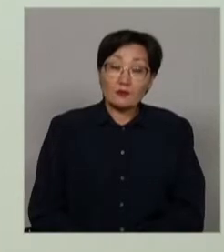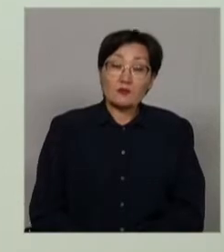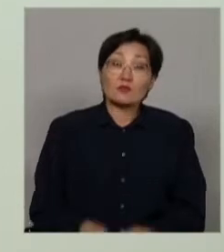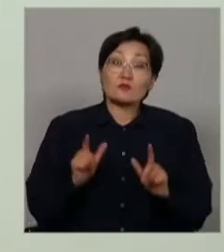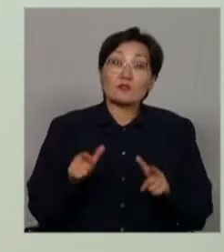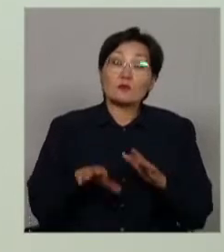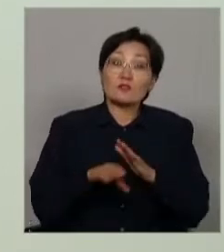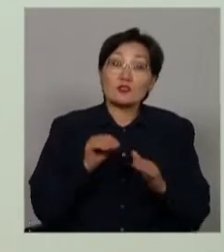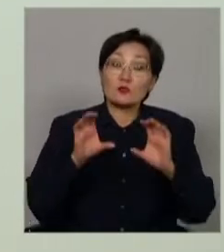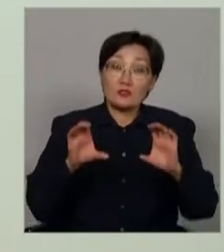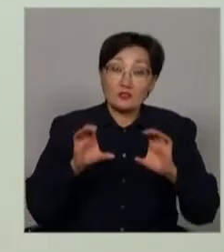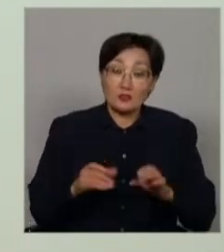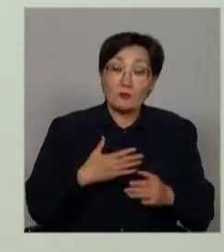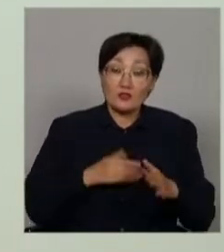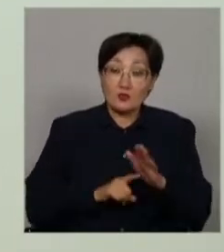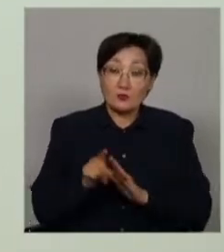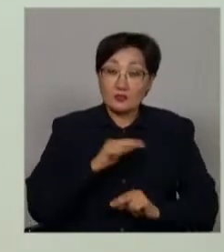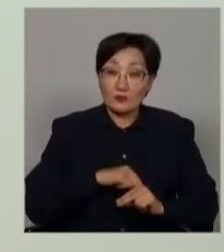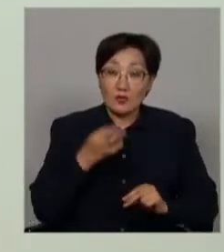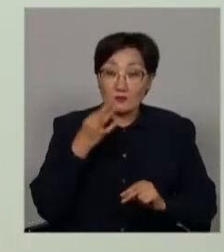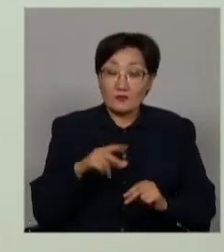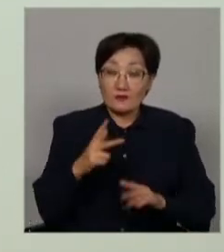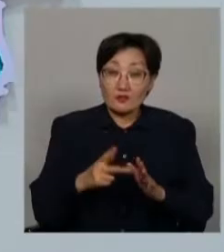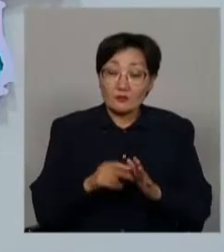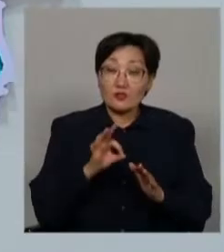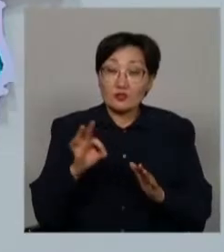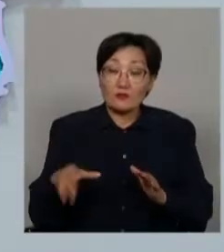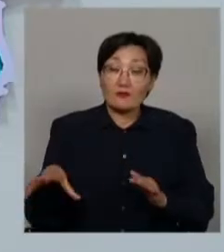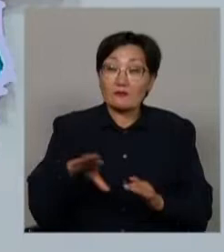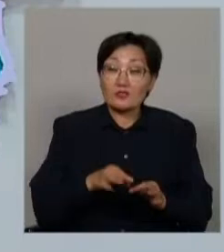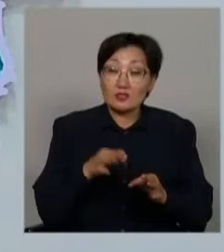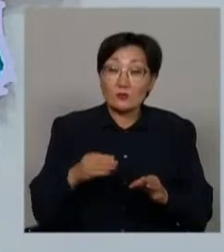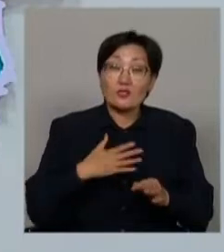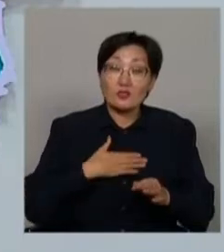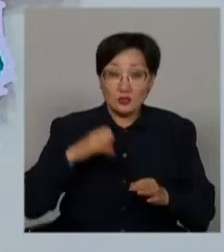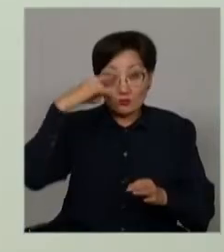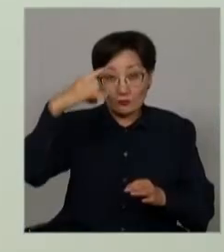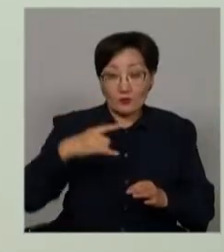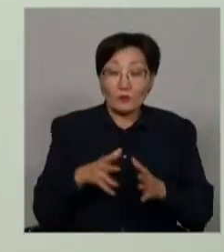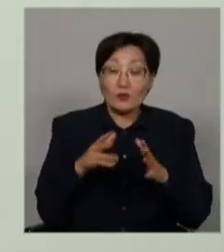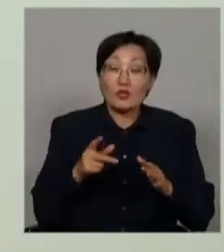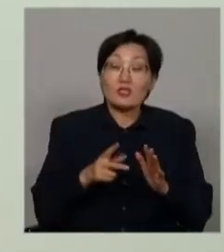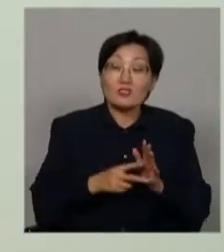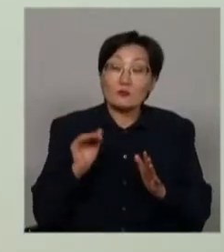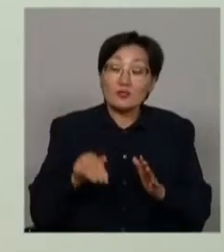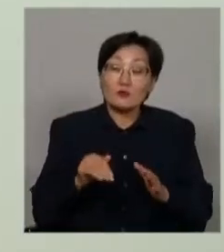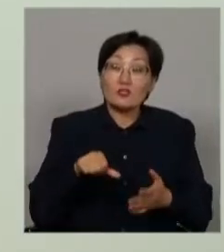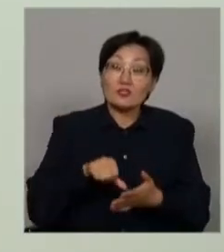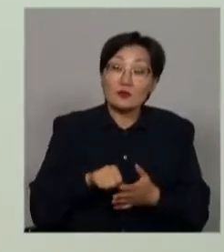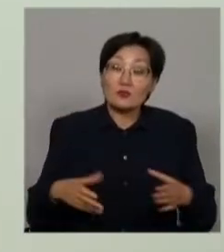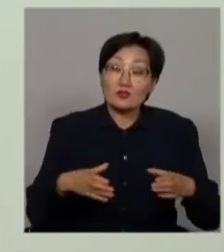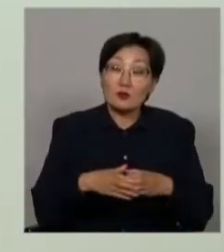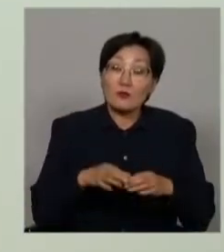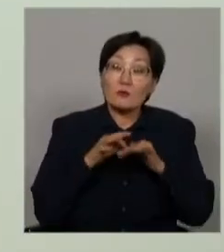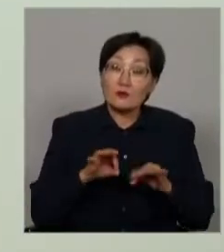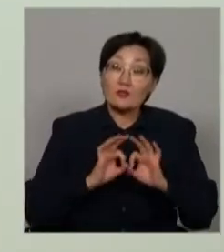Согласно выборному закону, мы начали работу ровно в 18:00. Во всех регионах нашей страны более 7 тысяч членов штаба проводят